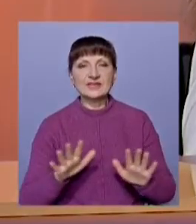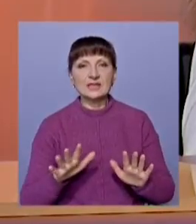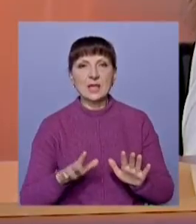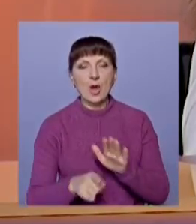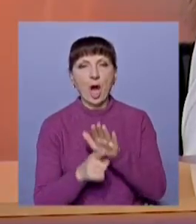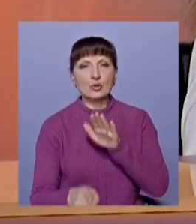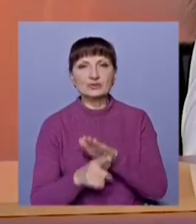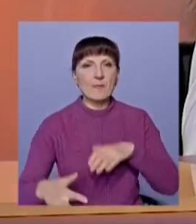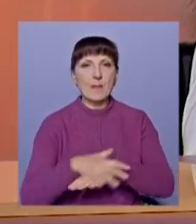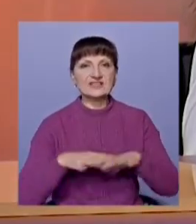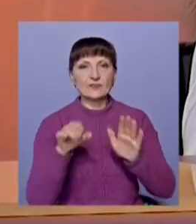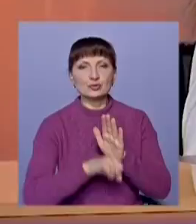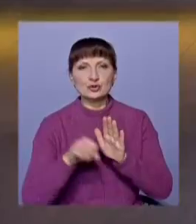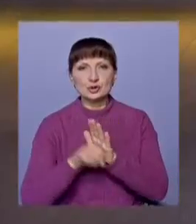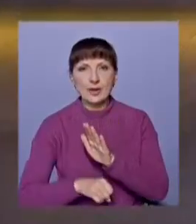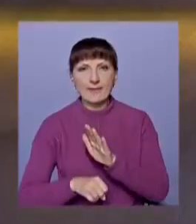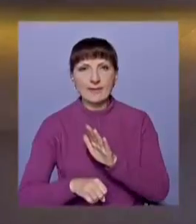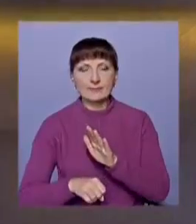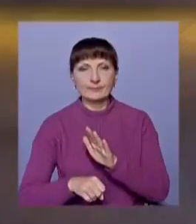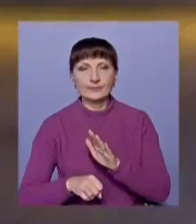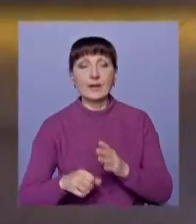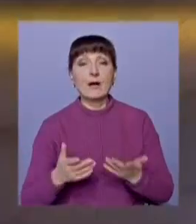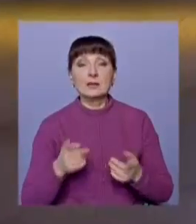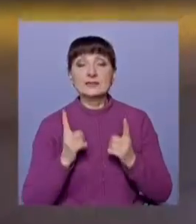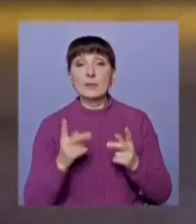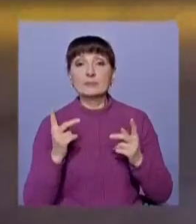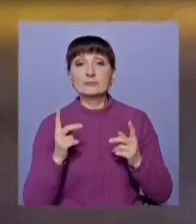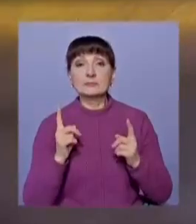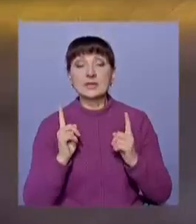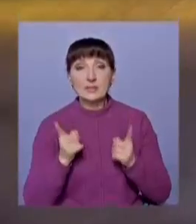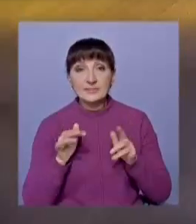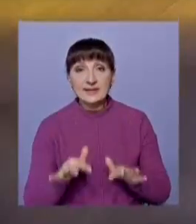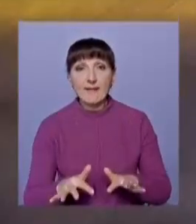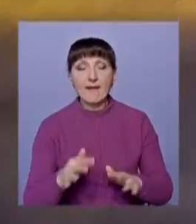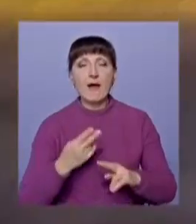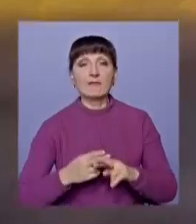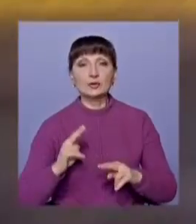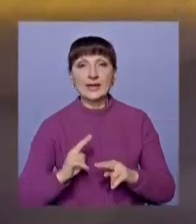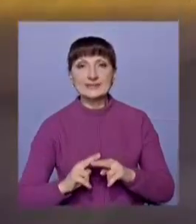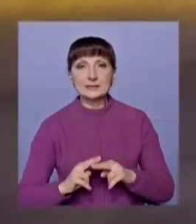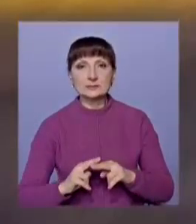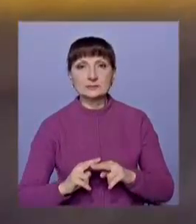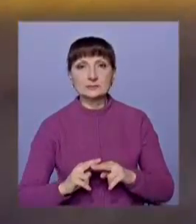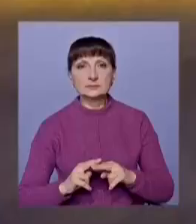массового уничтожения миром доверия. На самом деле именно вот этот, вот эти вот